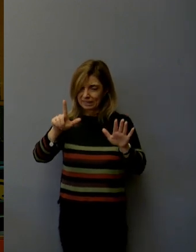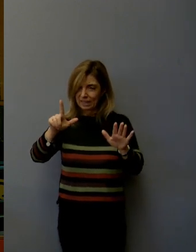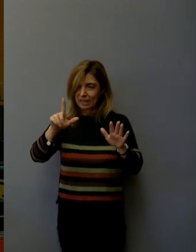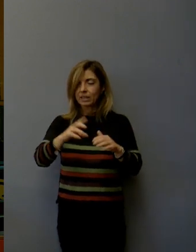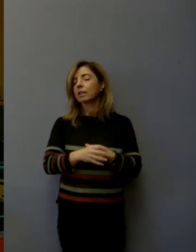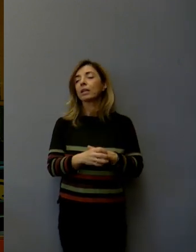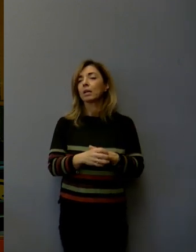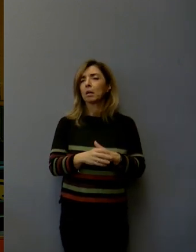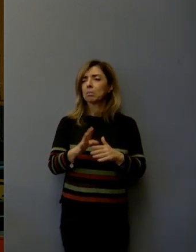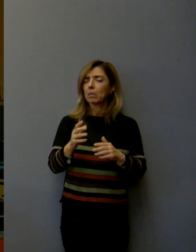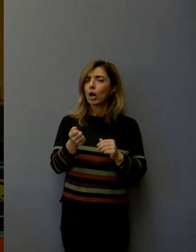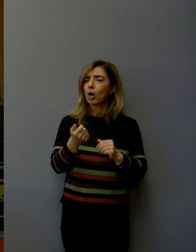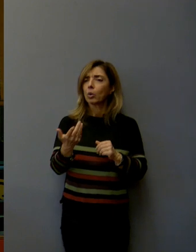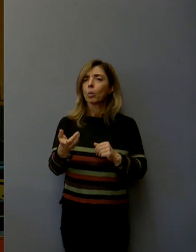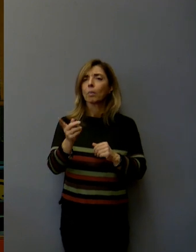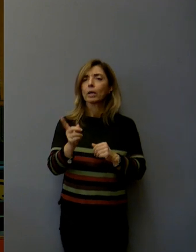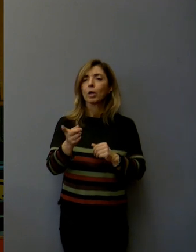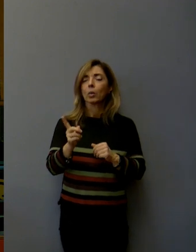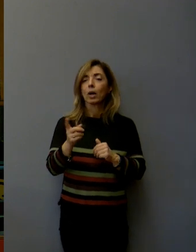non so è che numeri sono